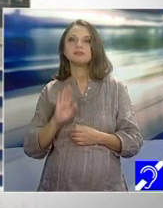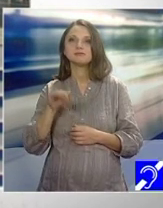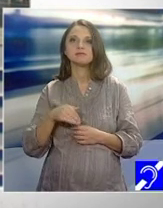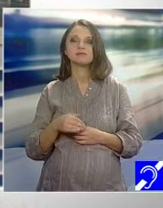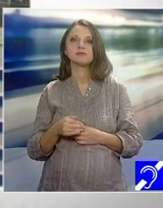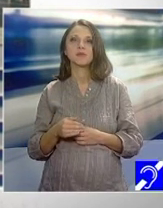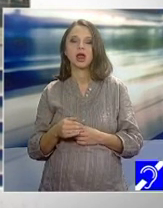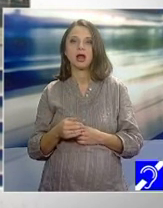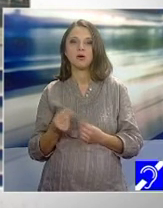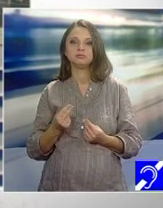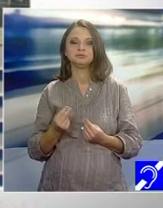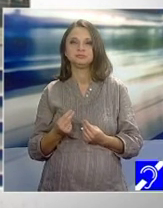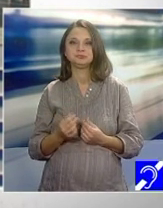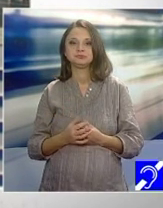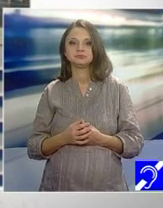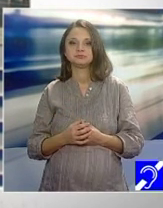au